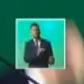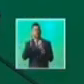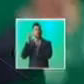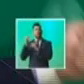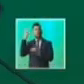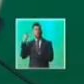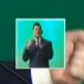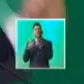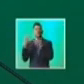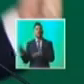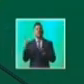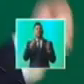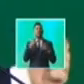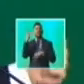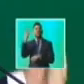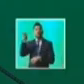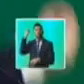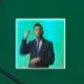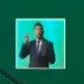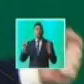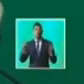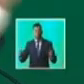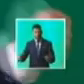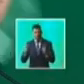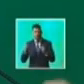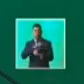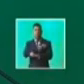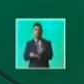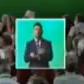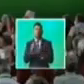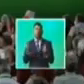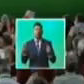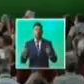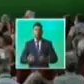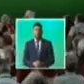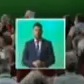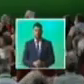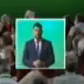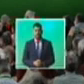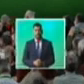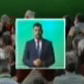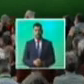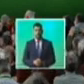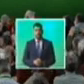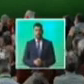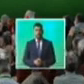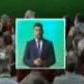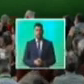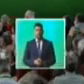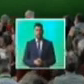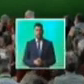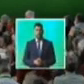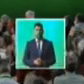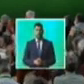ο κύριος Ανδρουλάκης, αυτό που θα κάνει είναι θα τιμήσει την διερευνητική εντολή που θα λάβει, αν δεν σχηματιστεί η κυβέρνηση, τον κύριο Τσίπρα, και θα κάνει